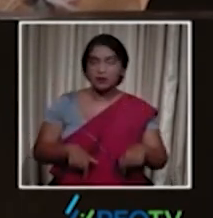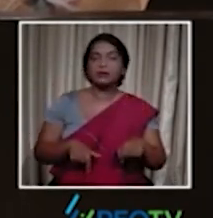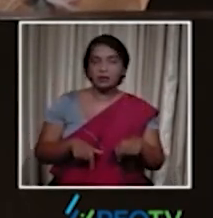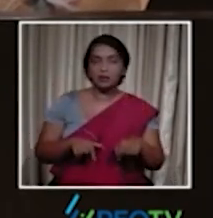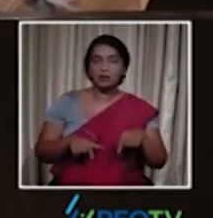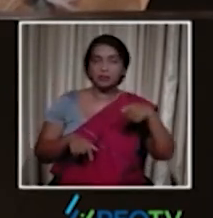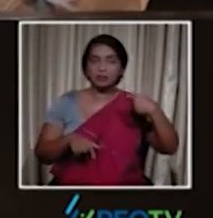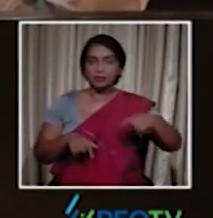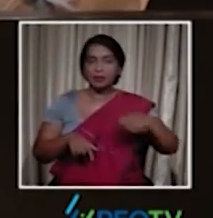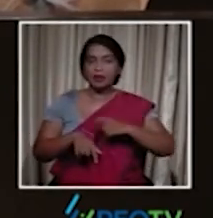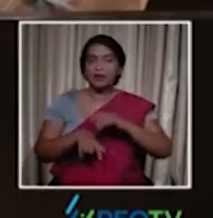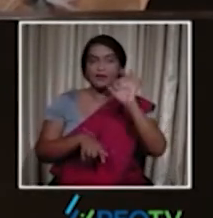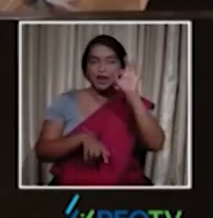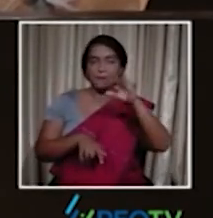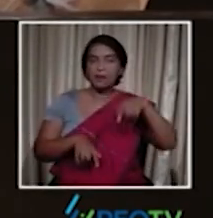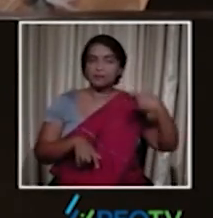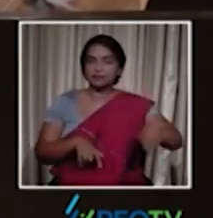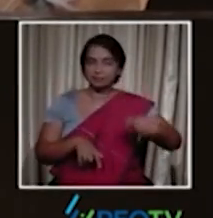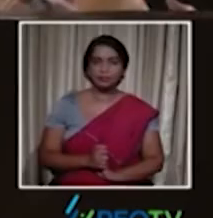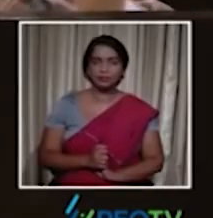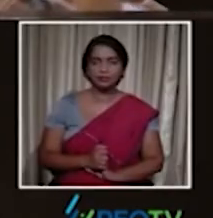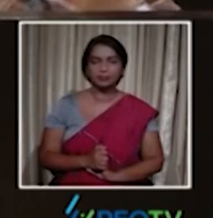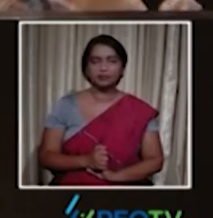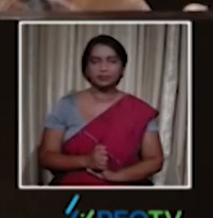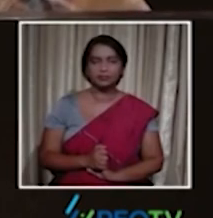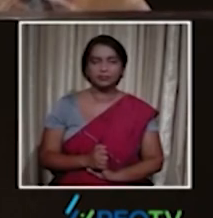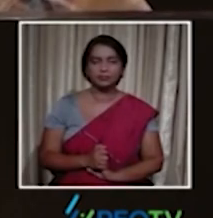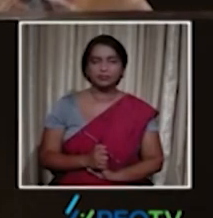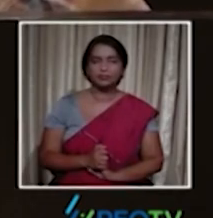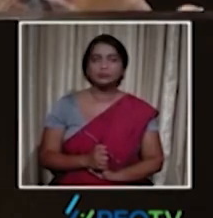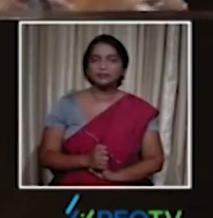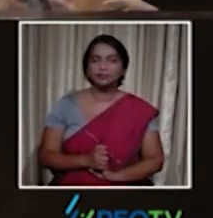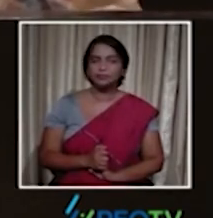සීනුව මිනිත්තු 5ක් නාද කරනු ඇත.